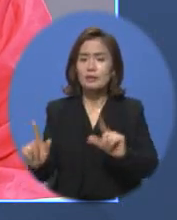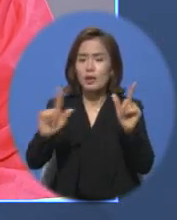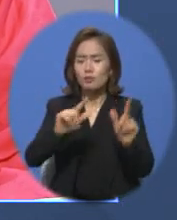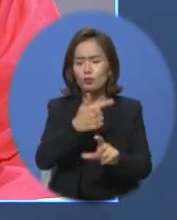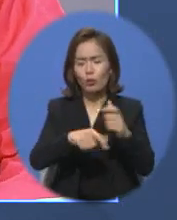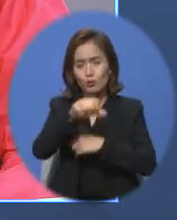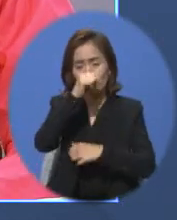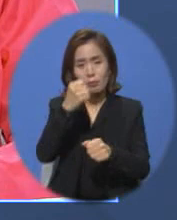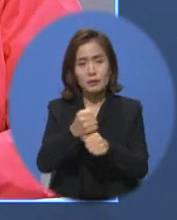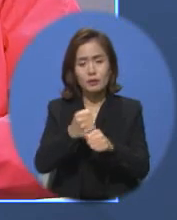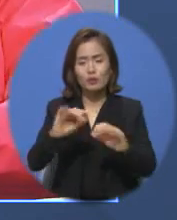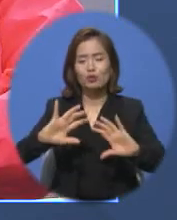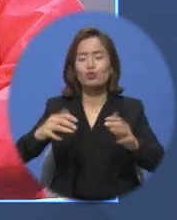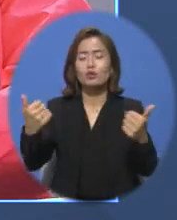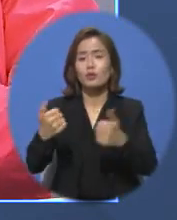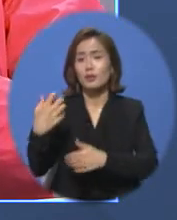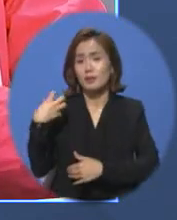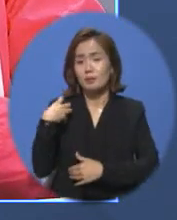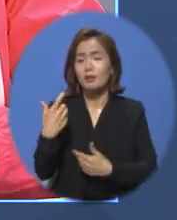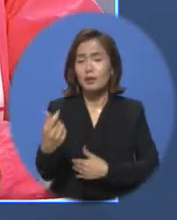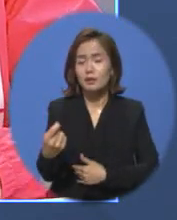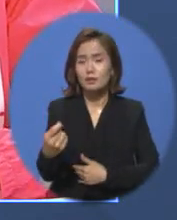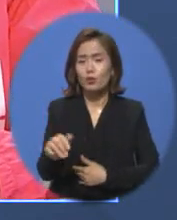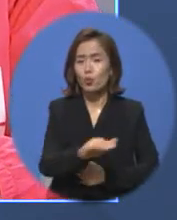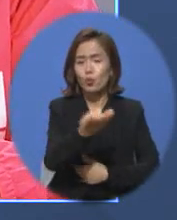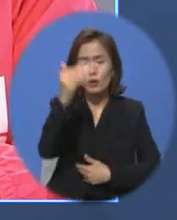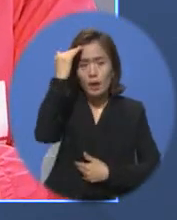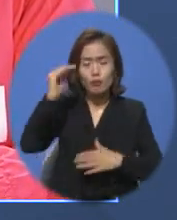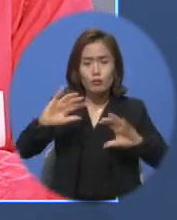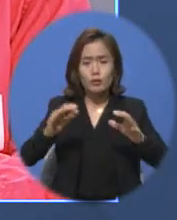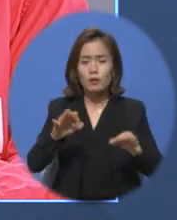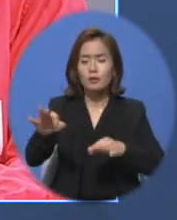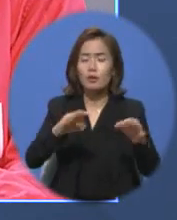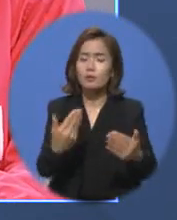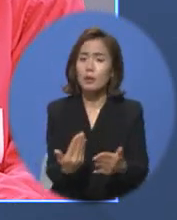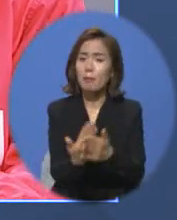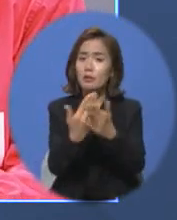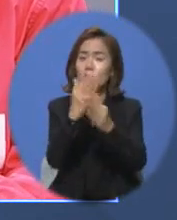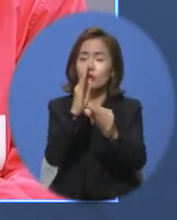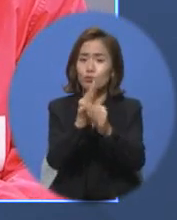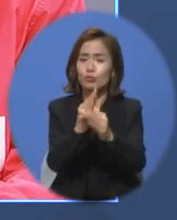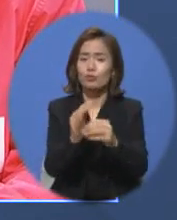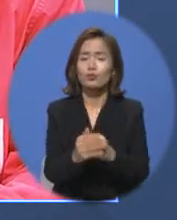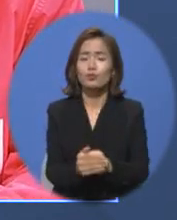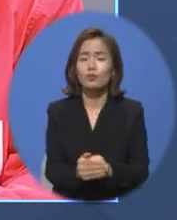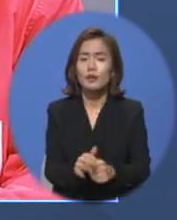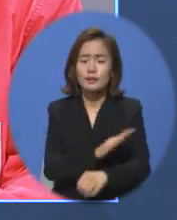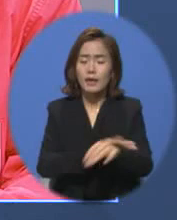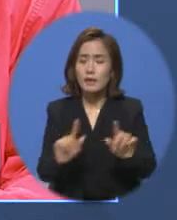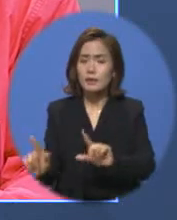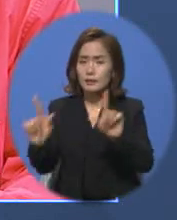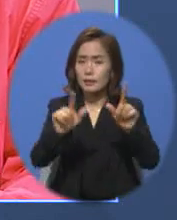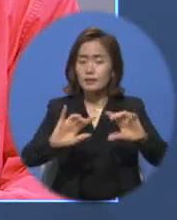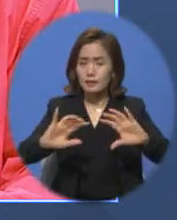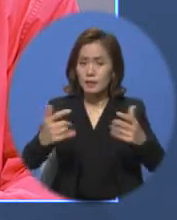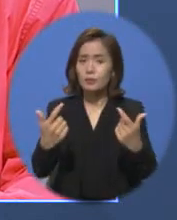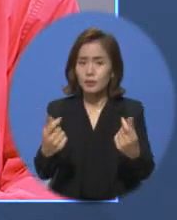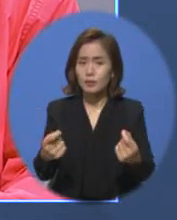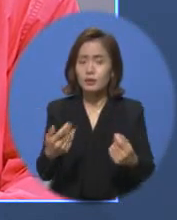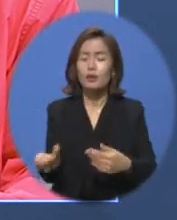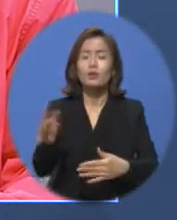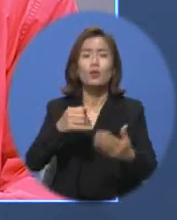. 우리나라경제는크게성장했습니다.우리는 경제강국이되었습니다.우리나라는 매우부유한나라입니다.